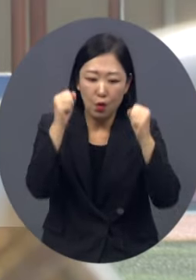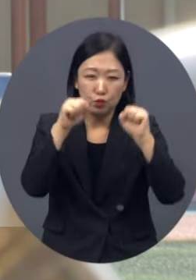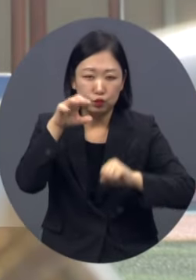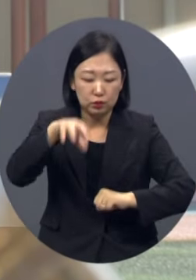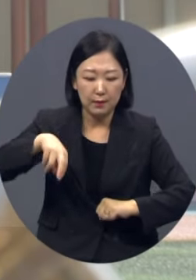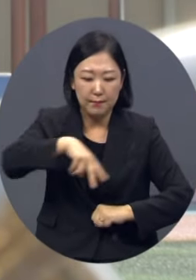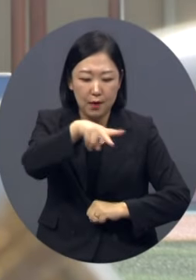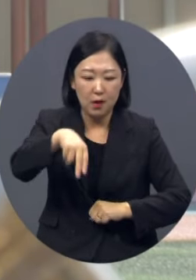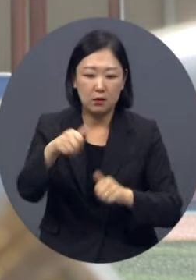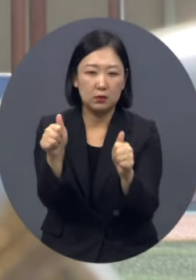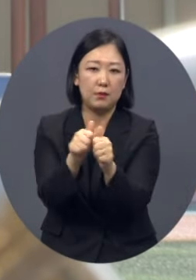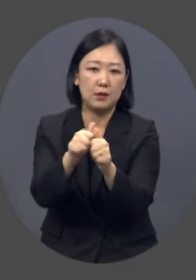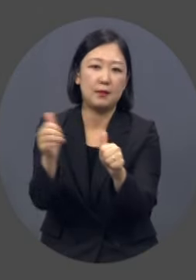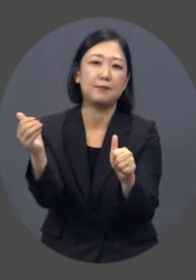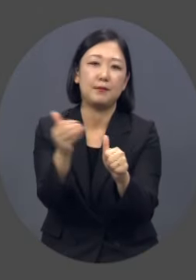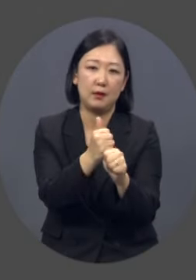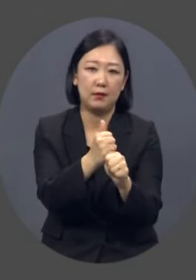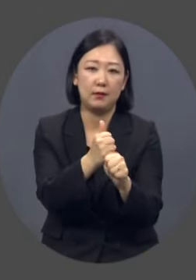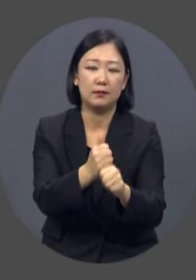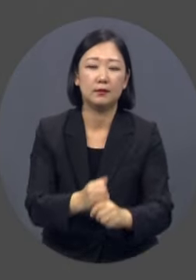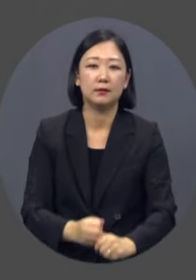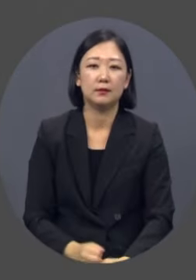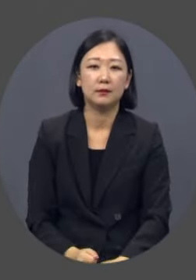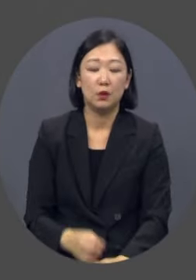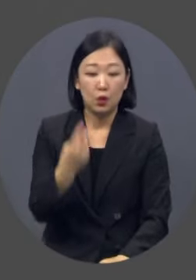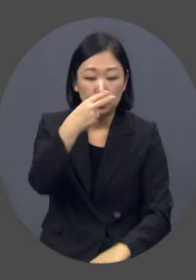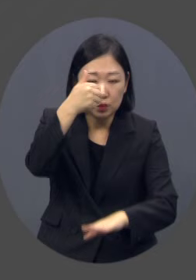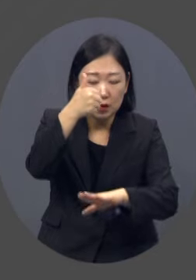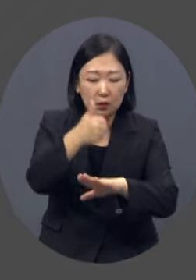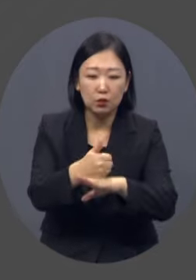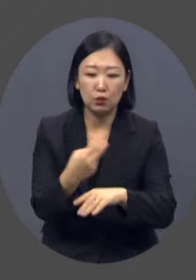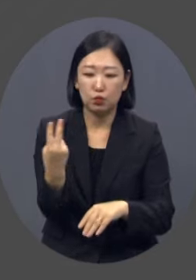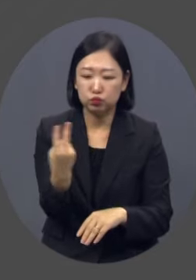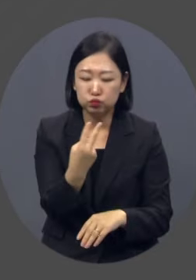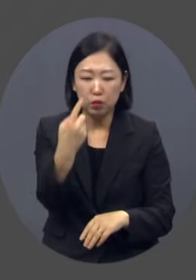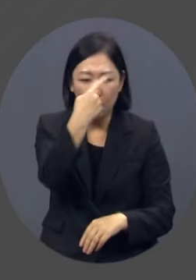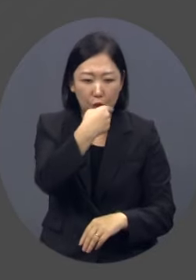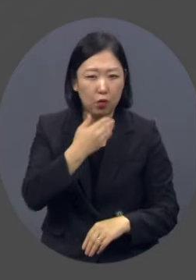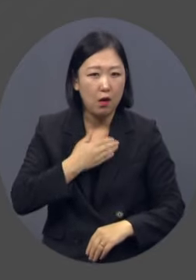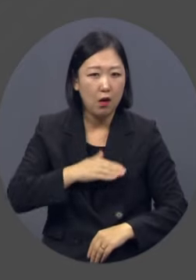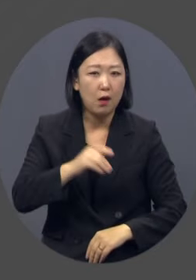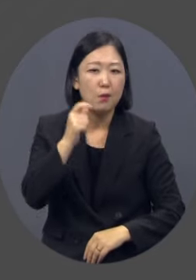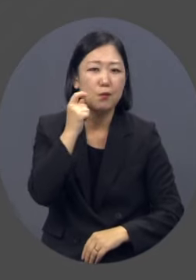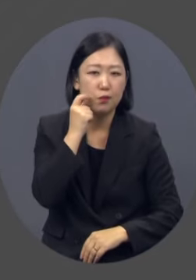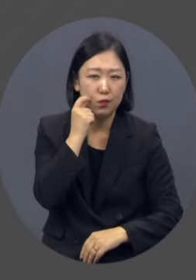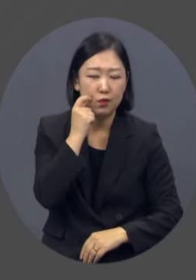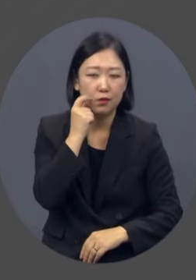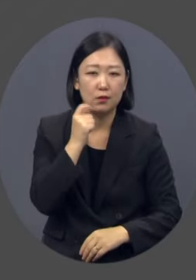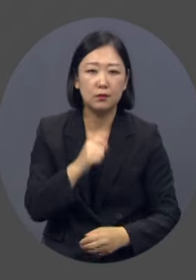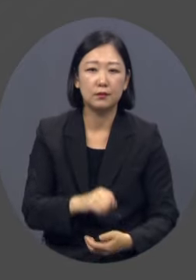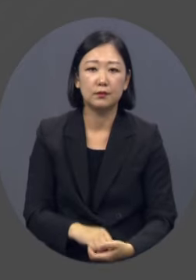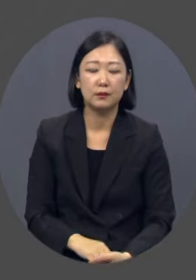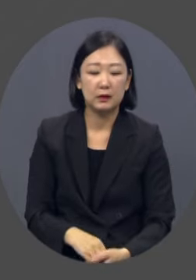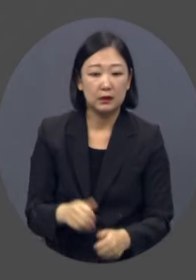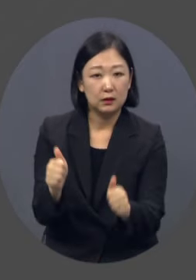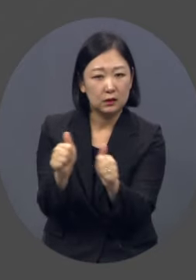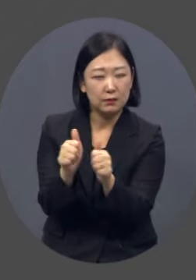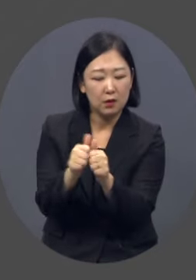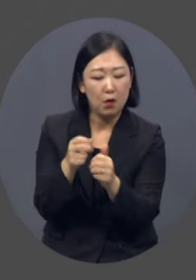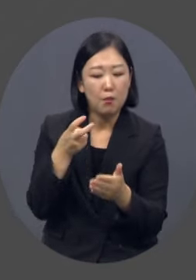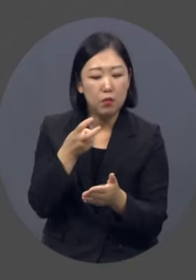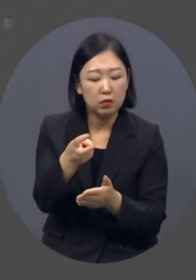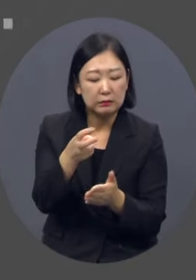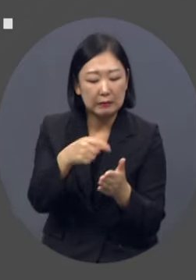남학생을 붙잡았습니다 경찰조사 결과 두 사람은 면식도 없는 사이로 확인됐으며 남학생은 버스